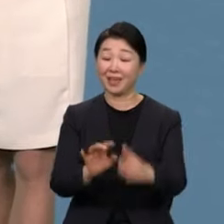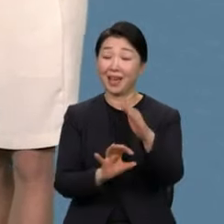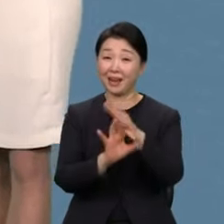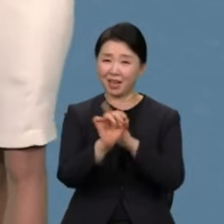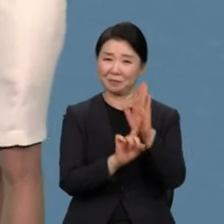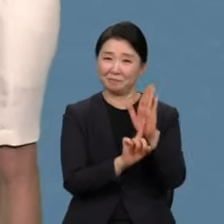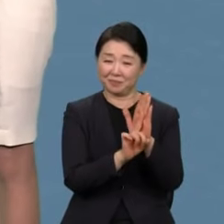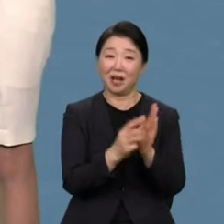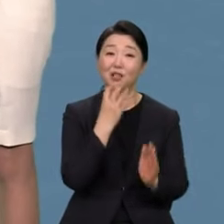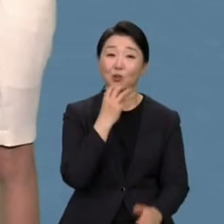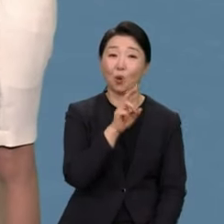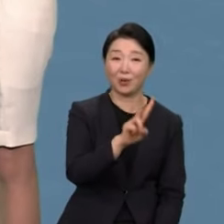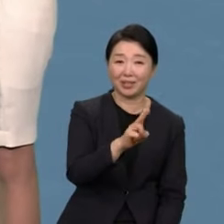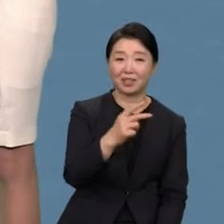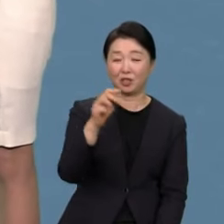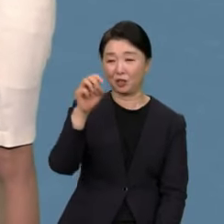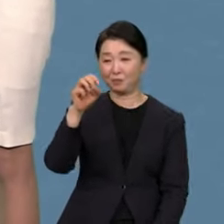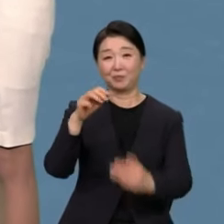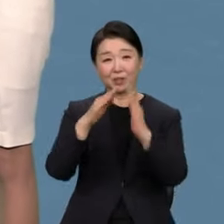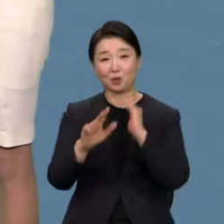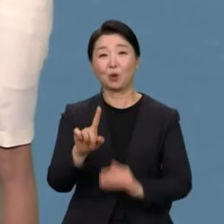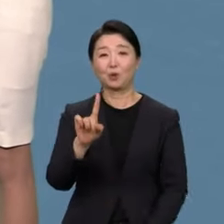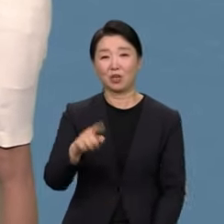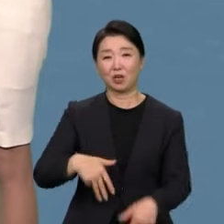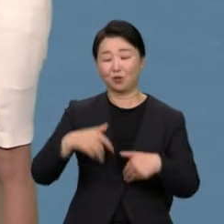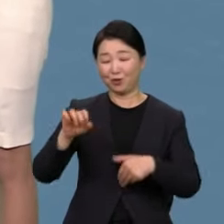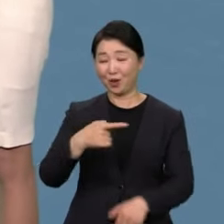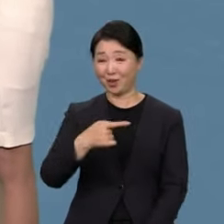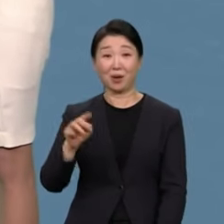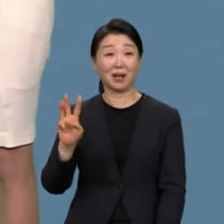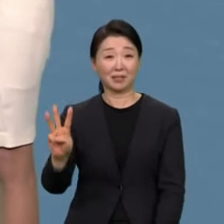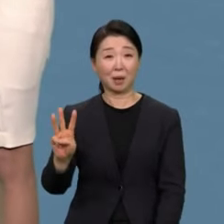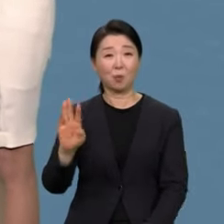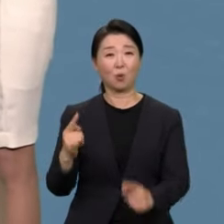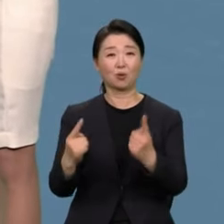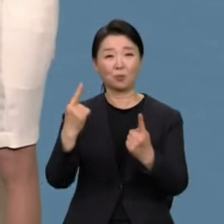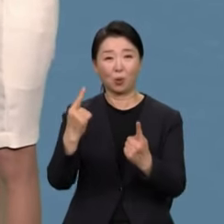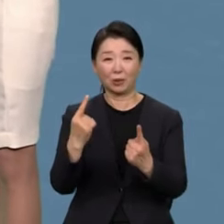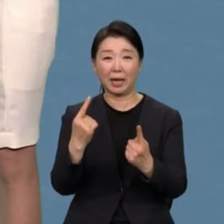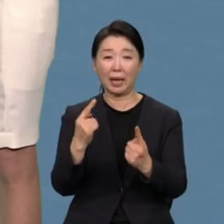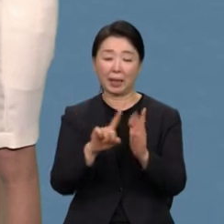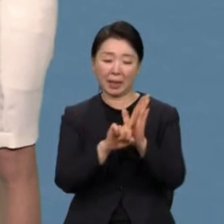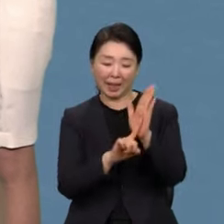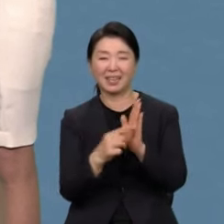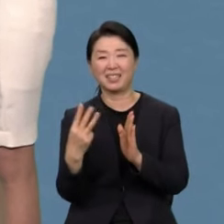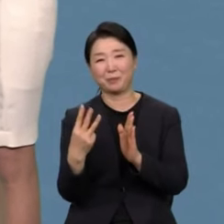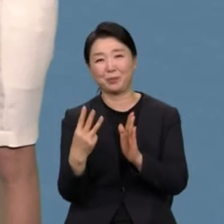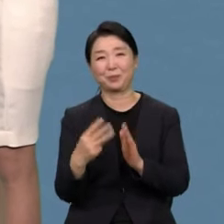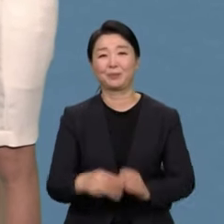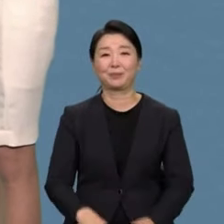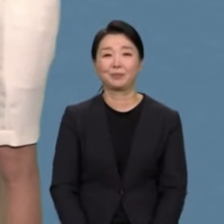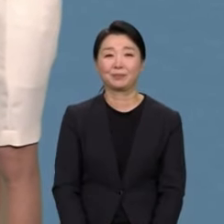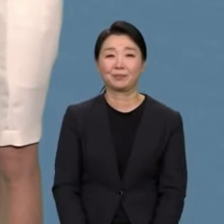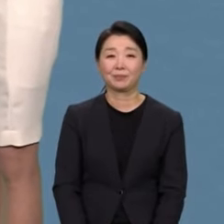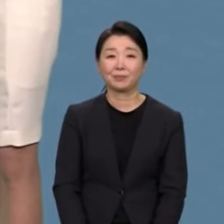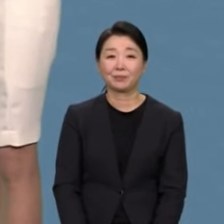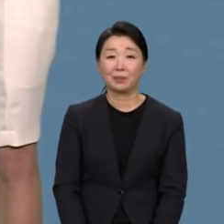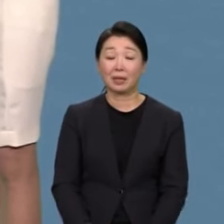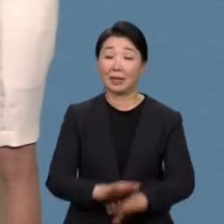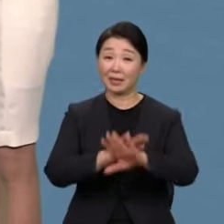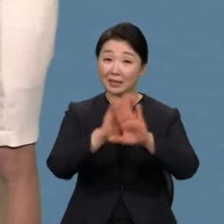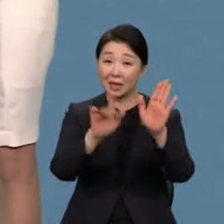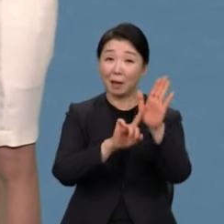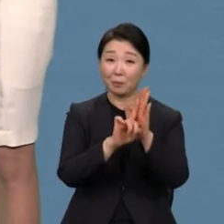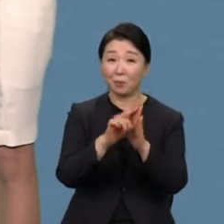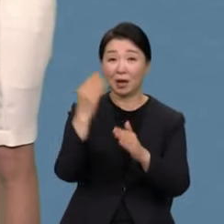아침 기온은 서울 2도, 전주 1도, 춘천은 영하 3도로 오늘보다 3도가량 낮게 출발하겠습니다. 낮 기온은